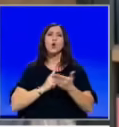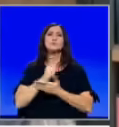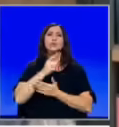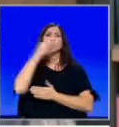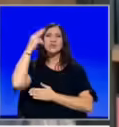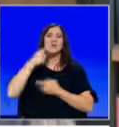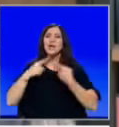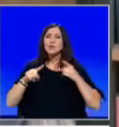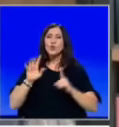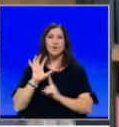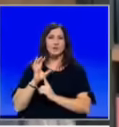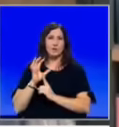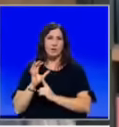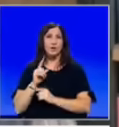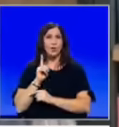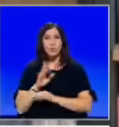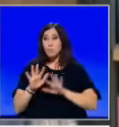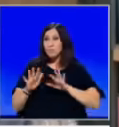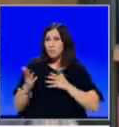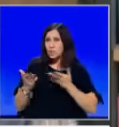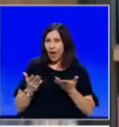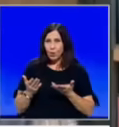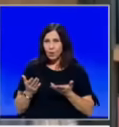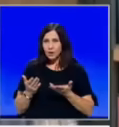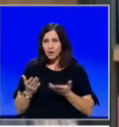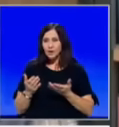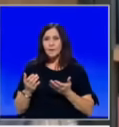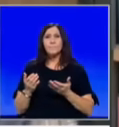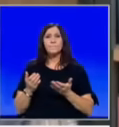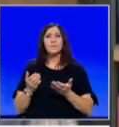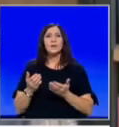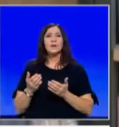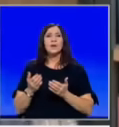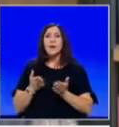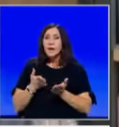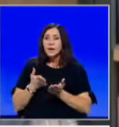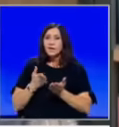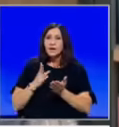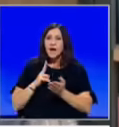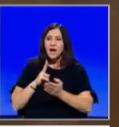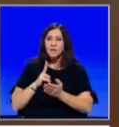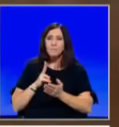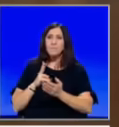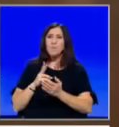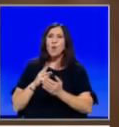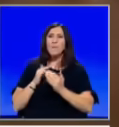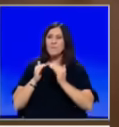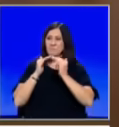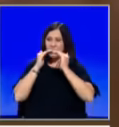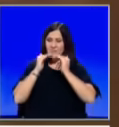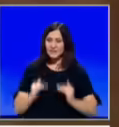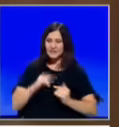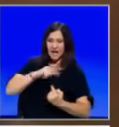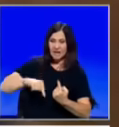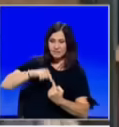други сателити, които понякога, движейки се по нисходяща спирала, навлизат в горните слоеве на атмосферата. Не можем